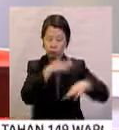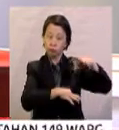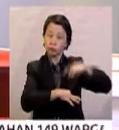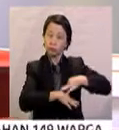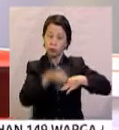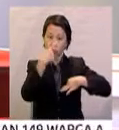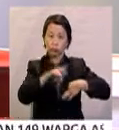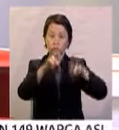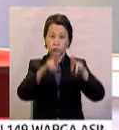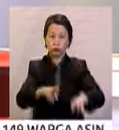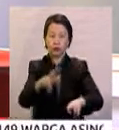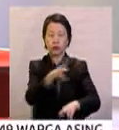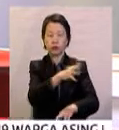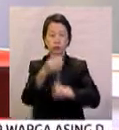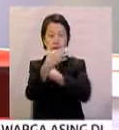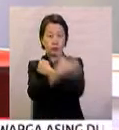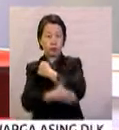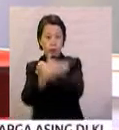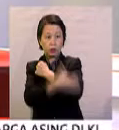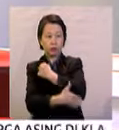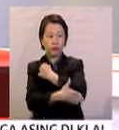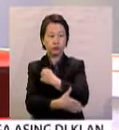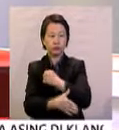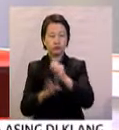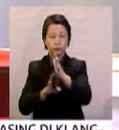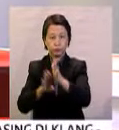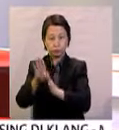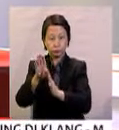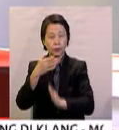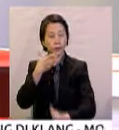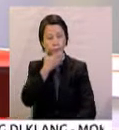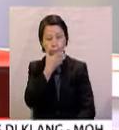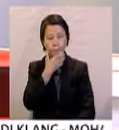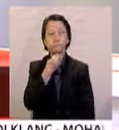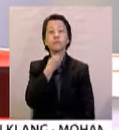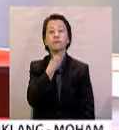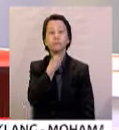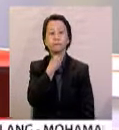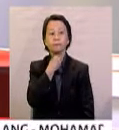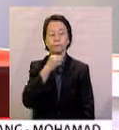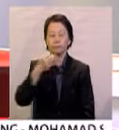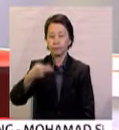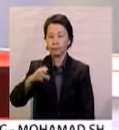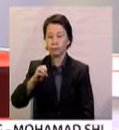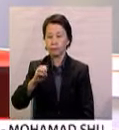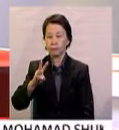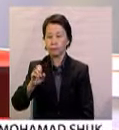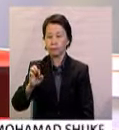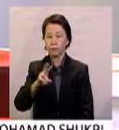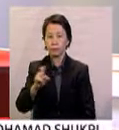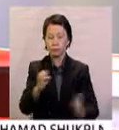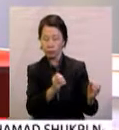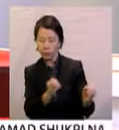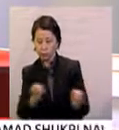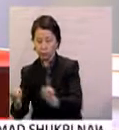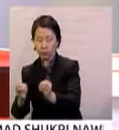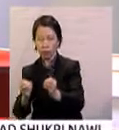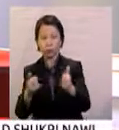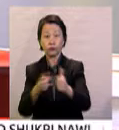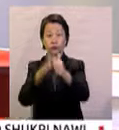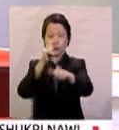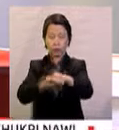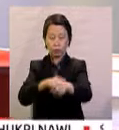kepada rakyat dan negara. Menurut Pengerusi Pembangunan Belia dan Sukan Perak, Howard Lee, penganjuran sulung Persidangan